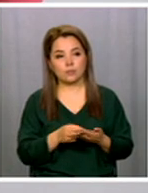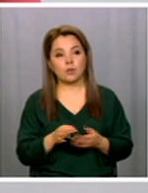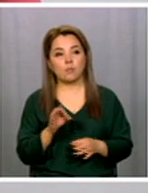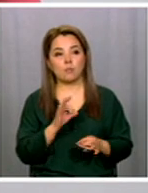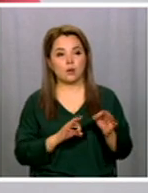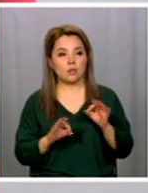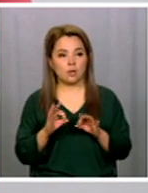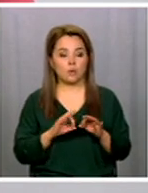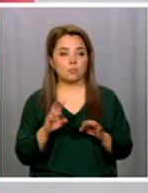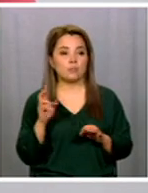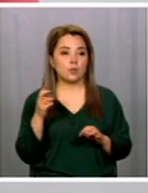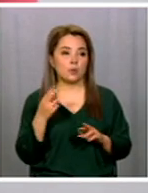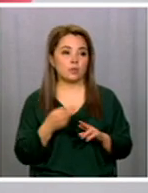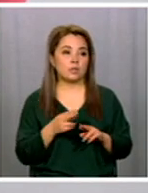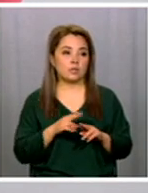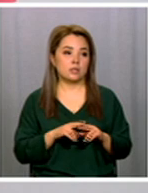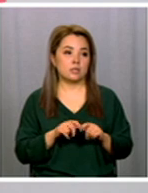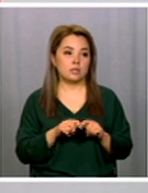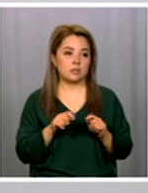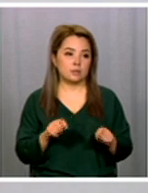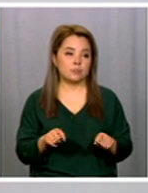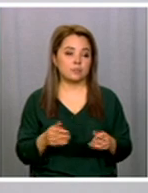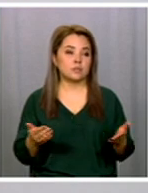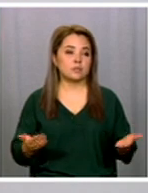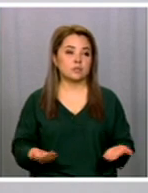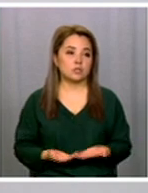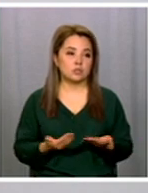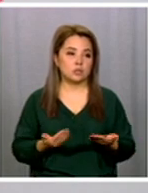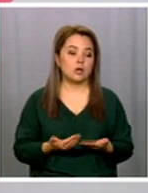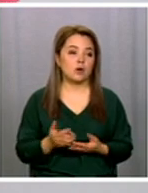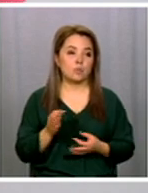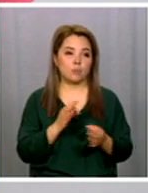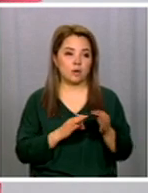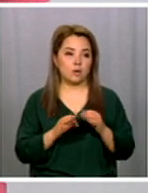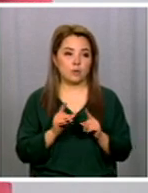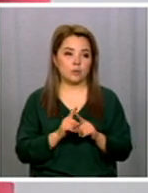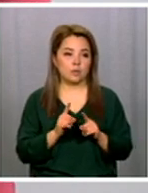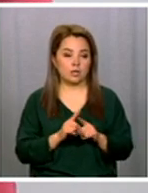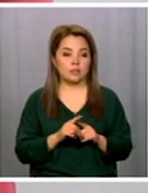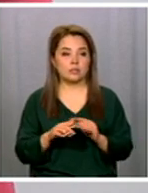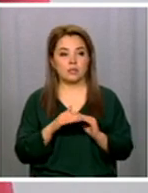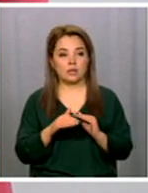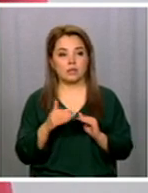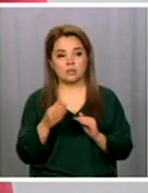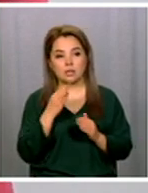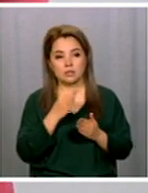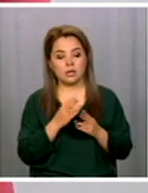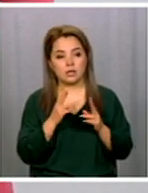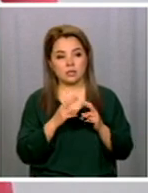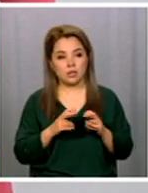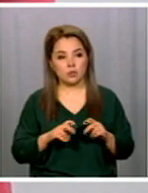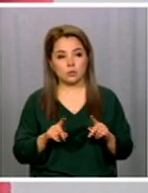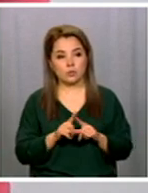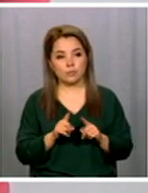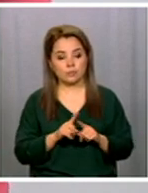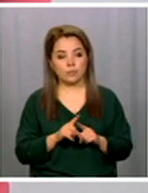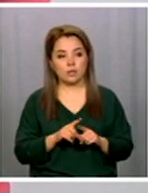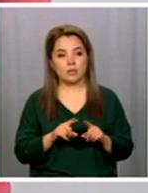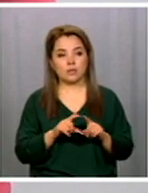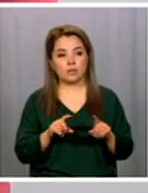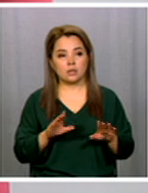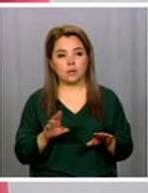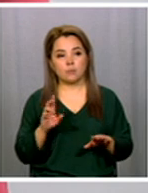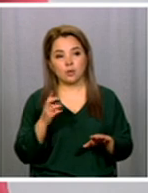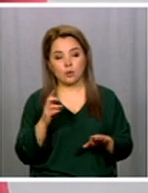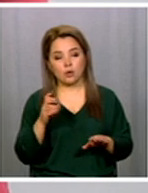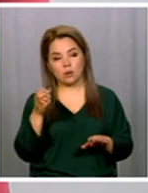Молекулалық биология дегеніміз тіршілікті молекулалық деңгейде зерттейтін кешенді